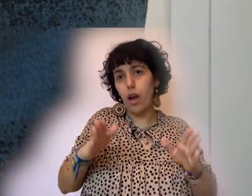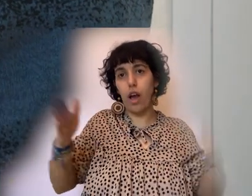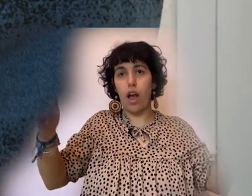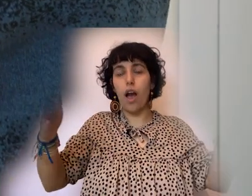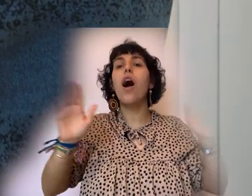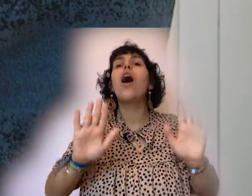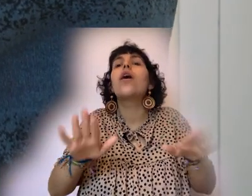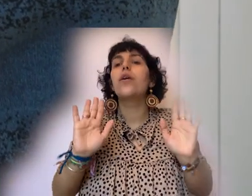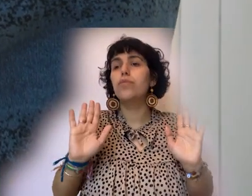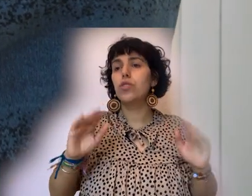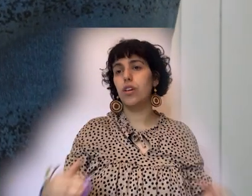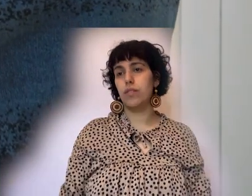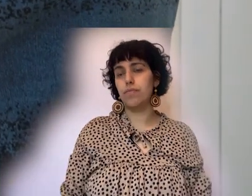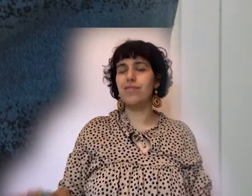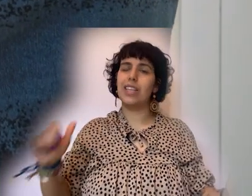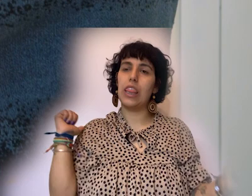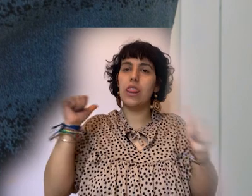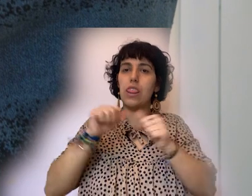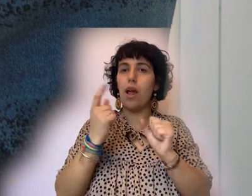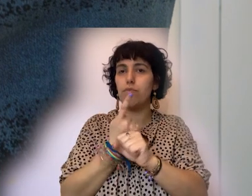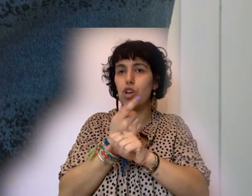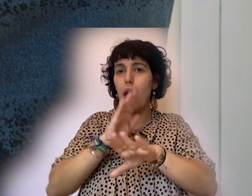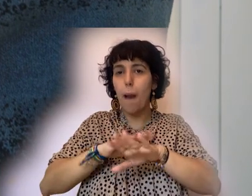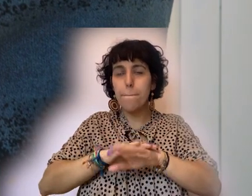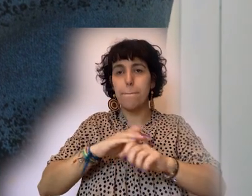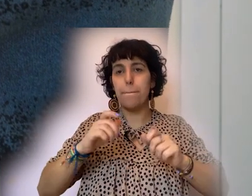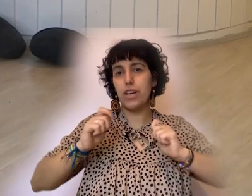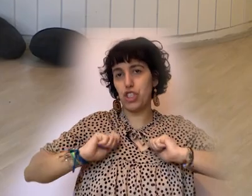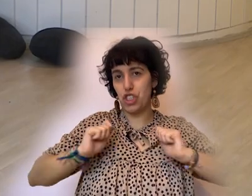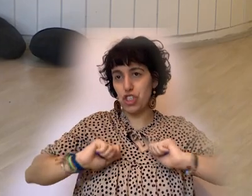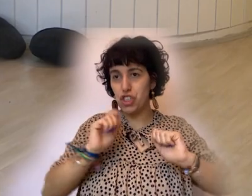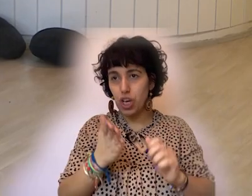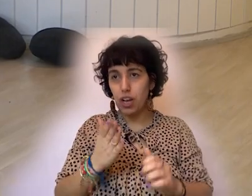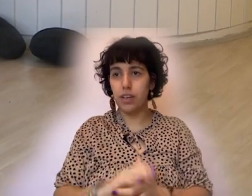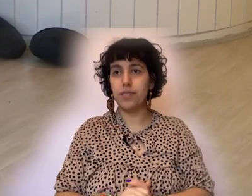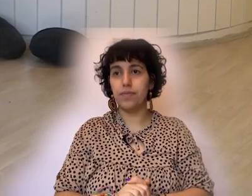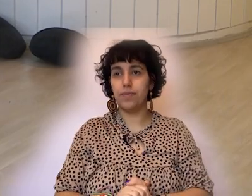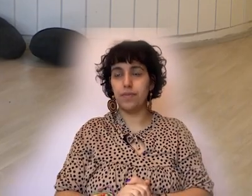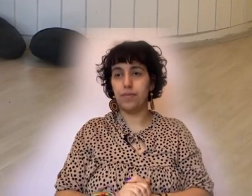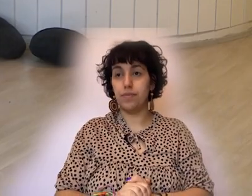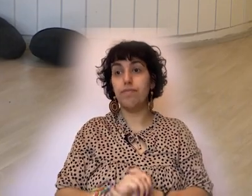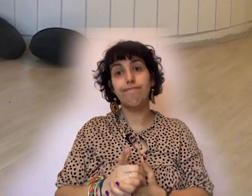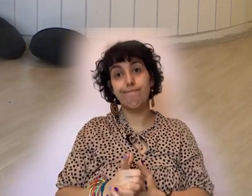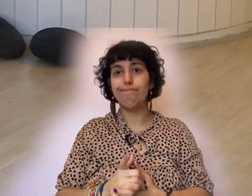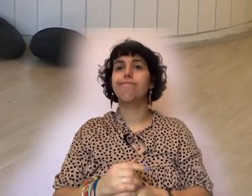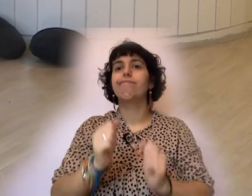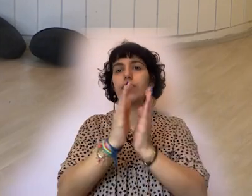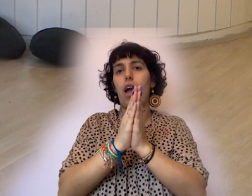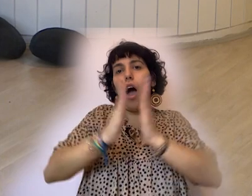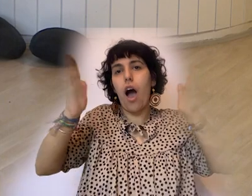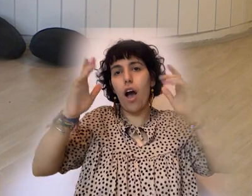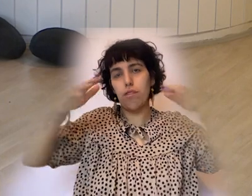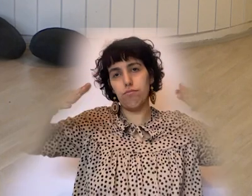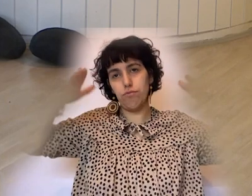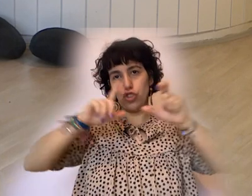bitirdikten sonra Şu an çok basit şekli bana kapatabilir kırabilir ya da tekrardan aynı şekilde boğazımız sarılabilir O yüzden aslında